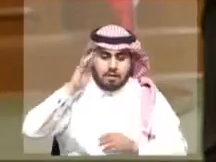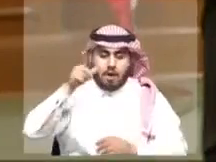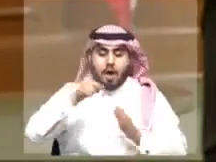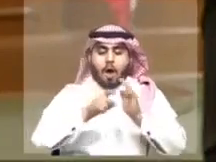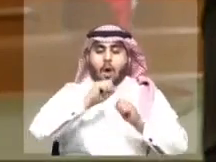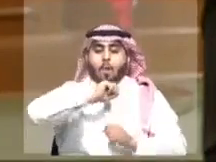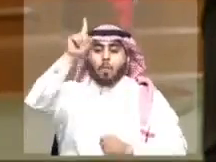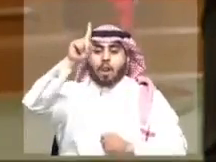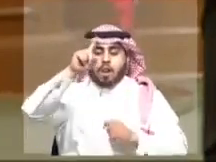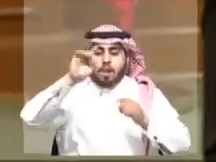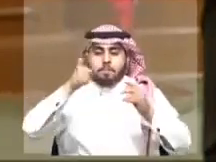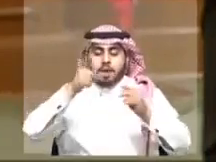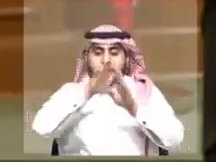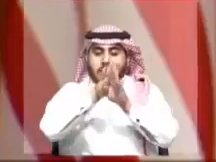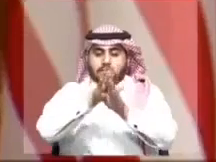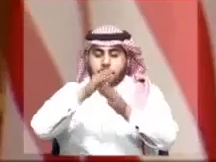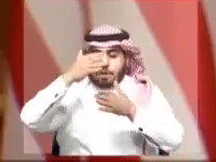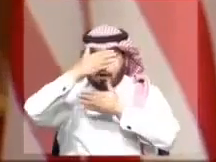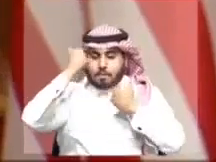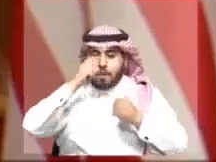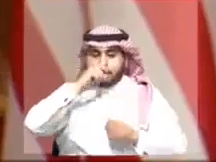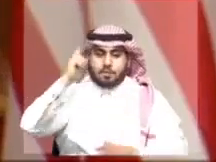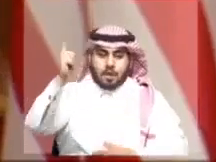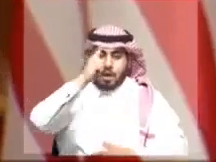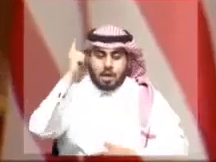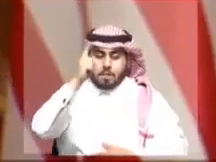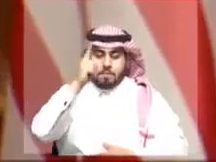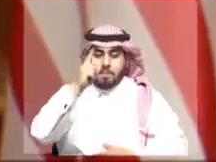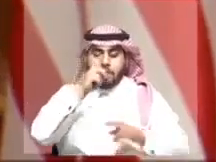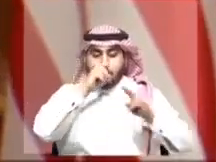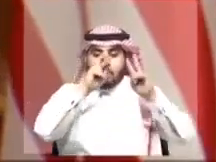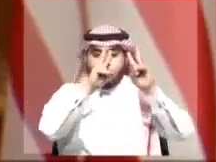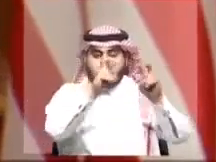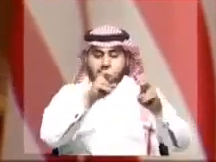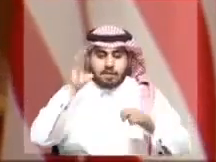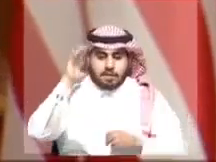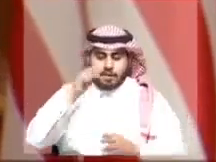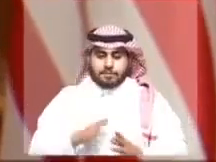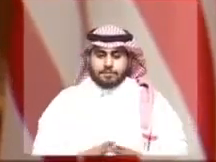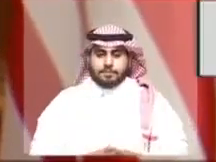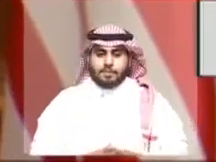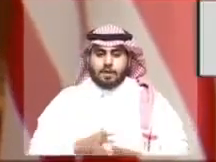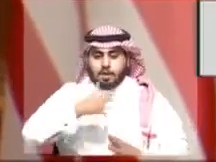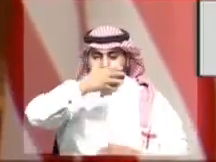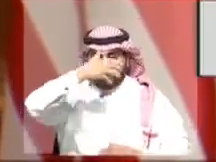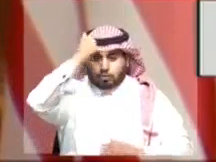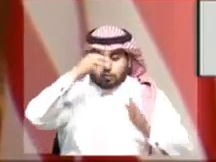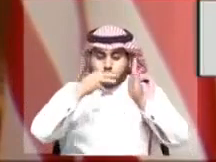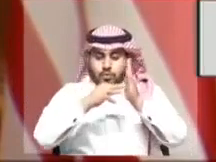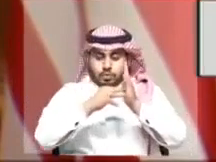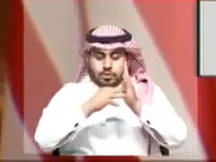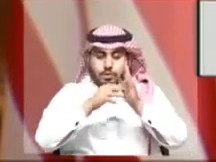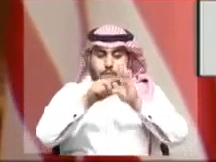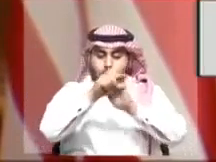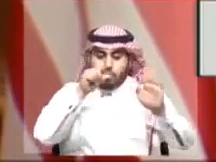الراعي الأول للإرهاب، داعين العالم لمواجهة أنشطتها الإرهابية. وفي الملف السوري، أكد وزير